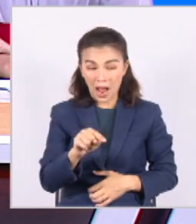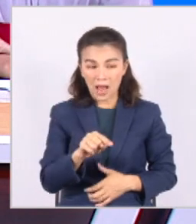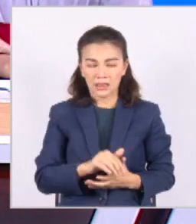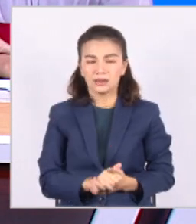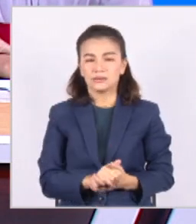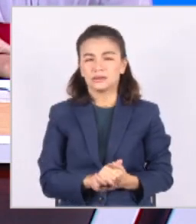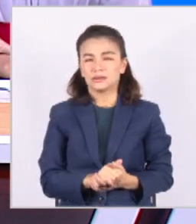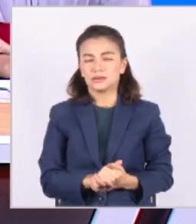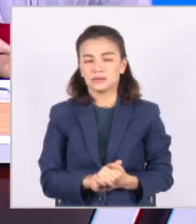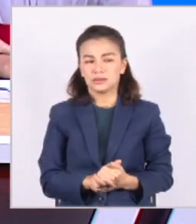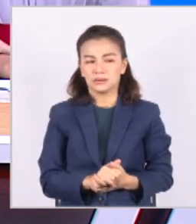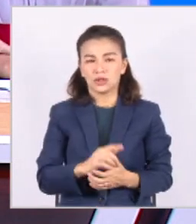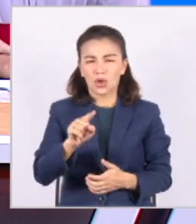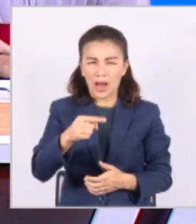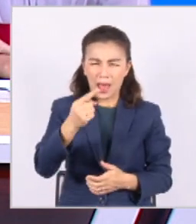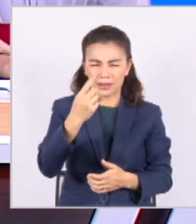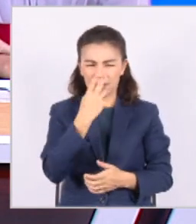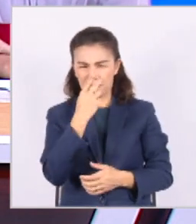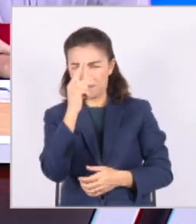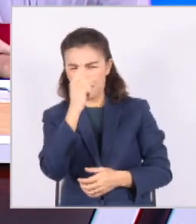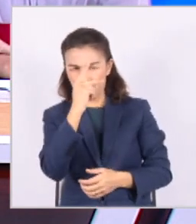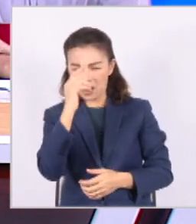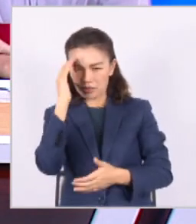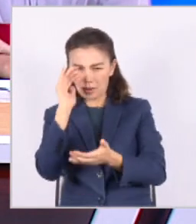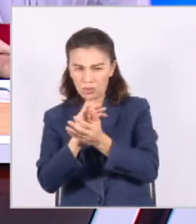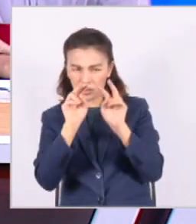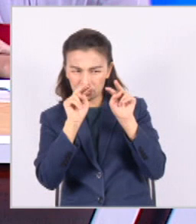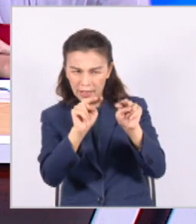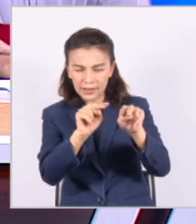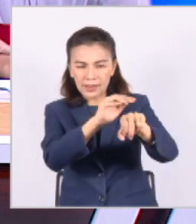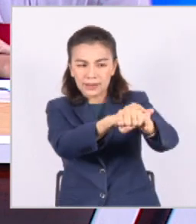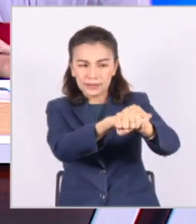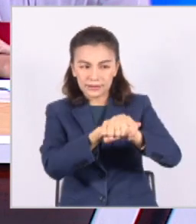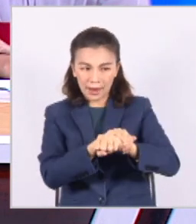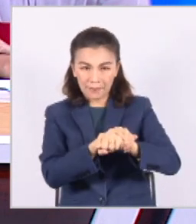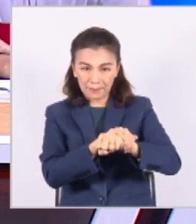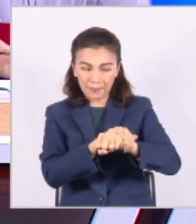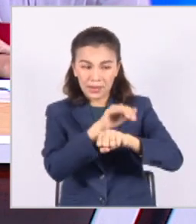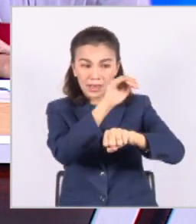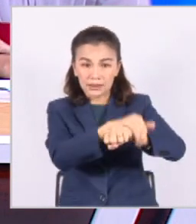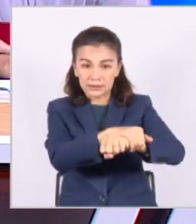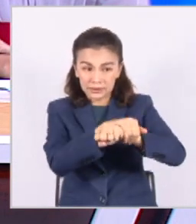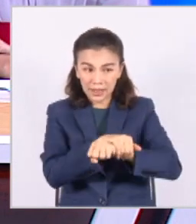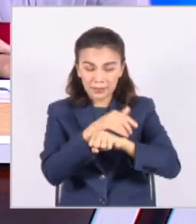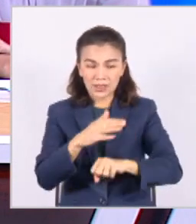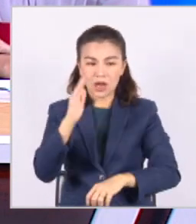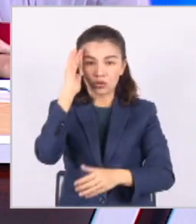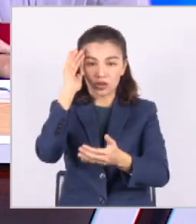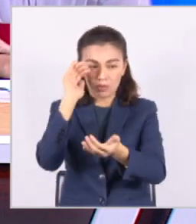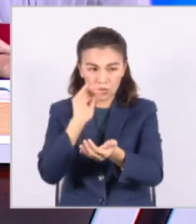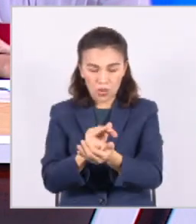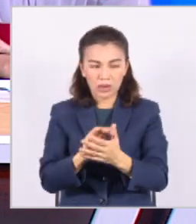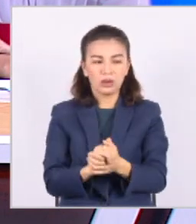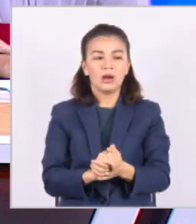ตอนแรกทำท่าทีมีพิรุธไงตำรวจเขาเห็นเข้าเขาก็เลยสกัดจับนะคะภาพที่ได้เห็นก็เลยกลายเป็นว่าตำรวจเนี่ยเขานำก